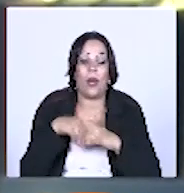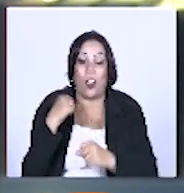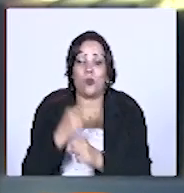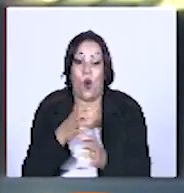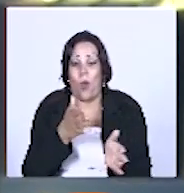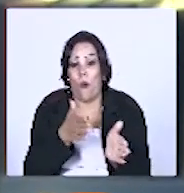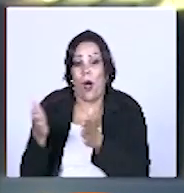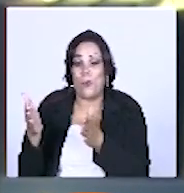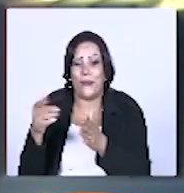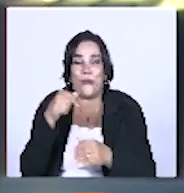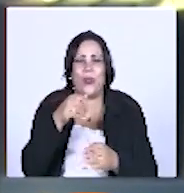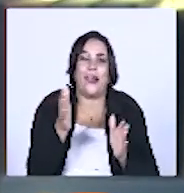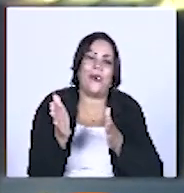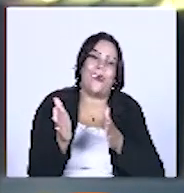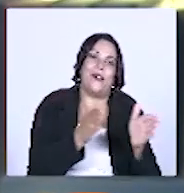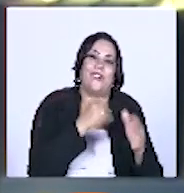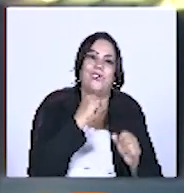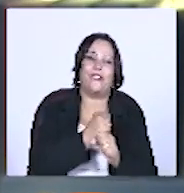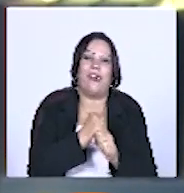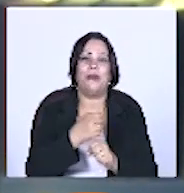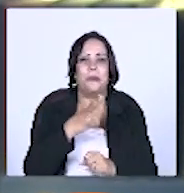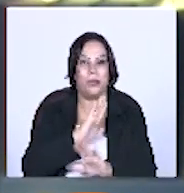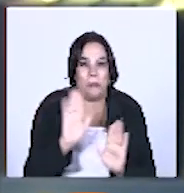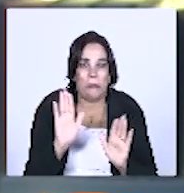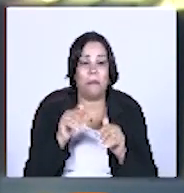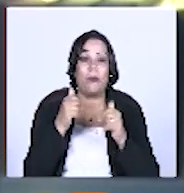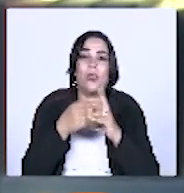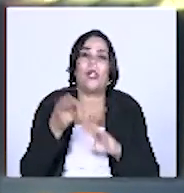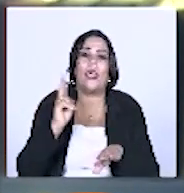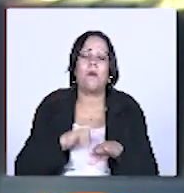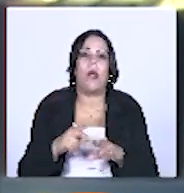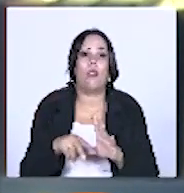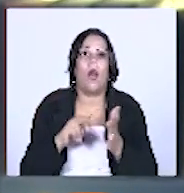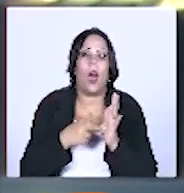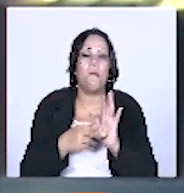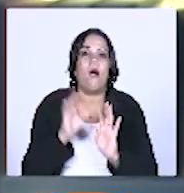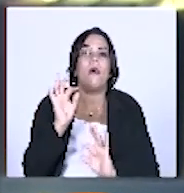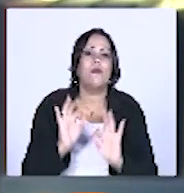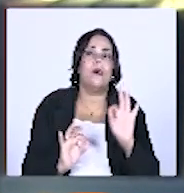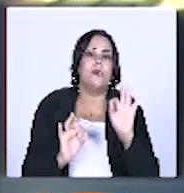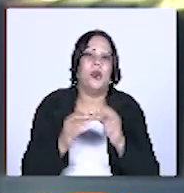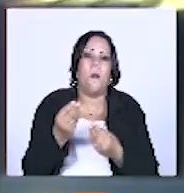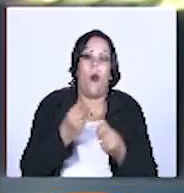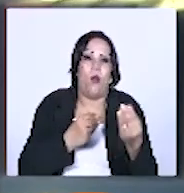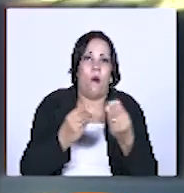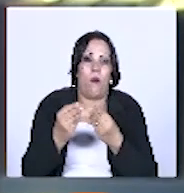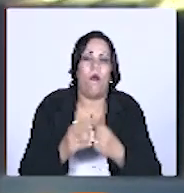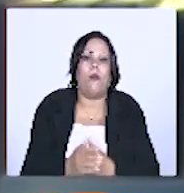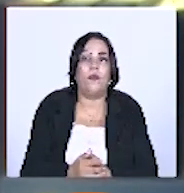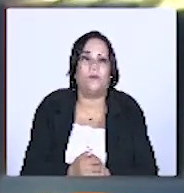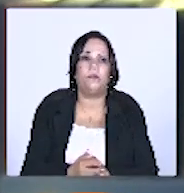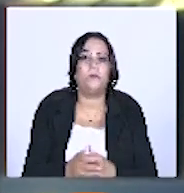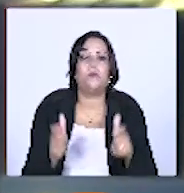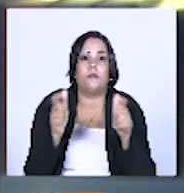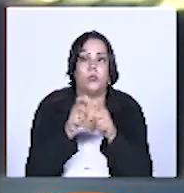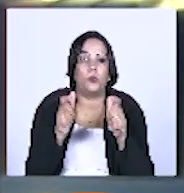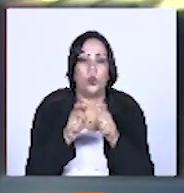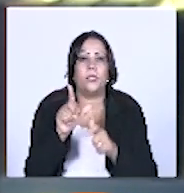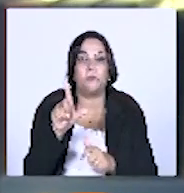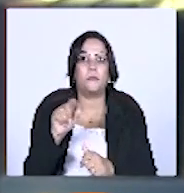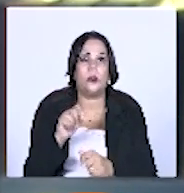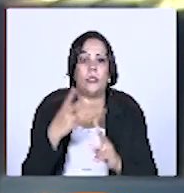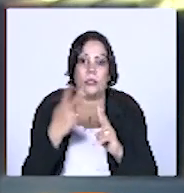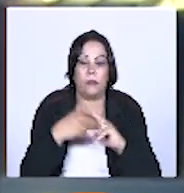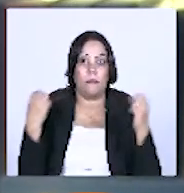دور وده ليه دور ايضا طبعا قاموا بتنظيم الحوار ده اا يعني يعني مجموعه من